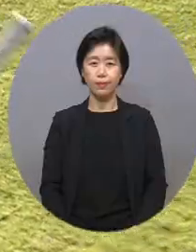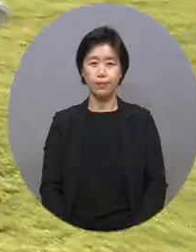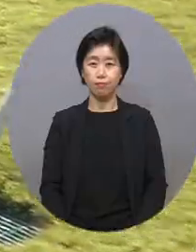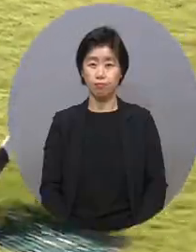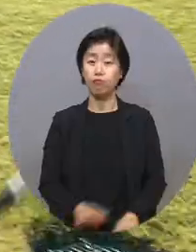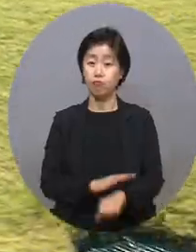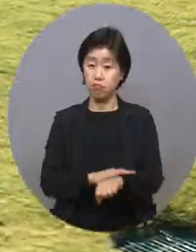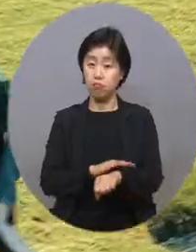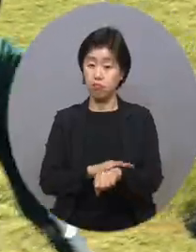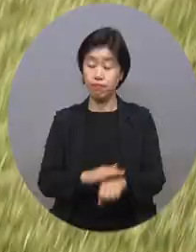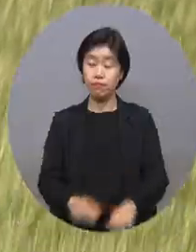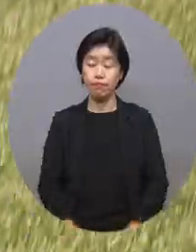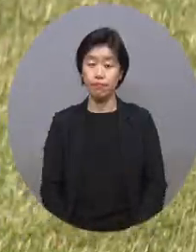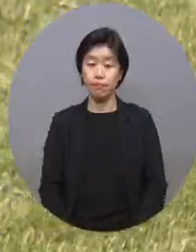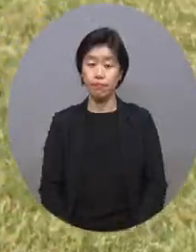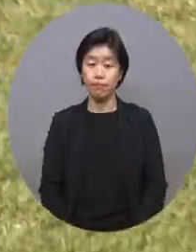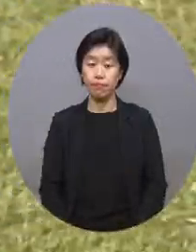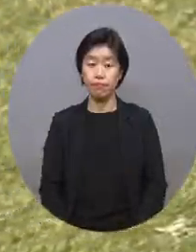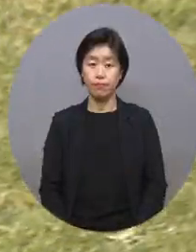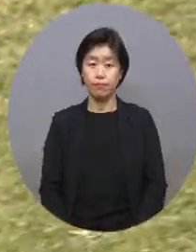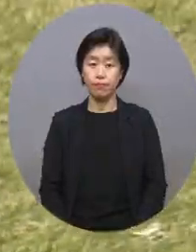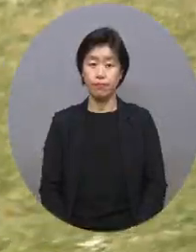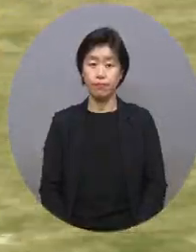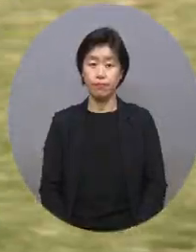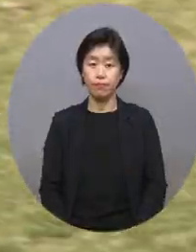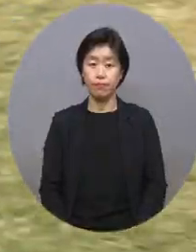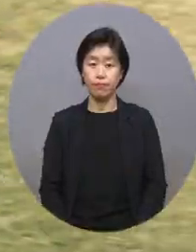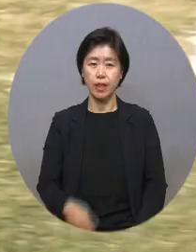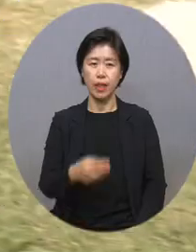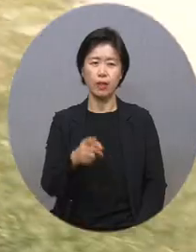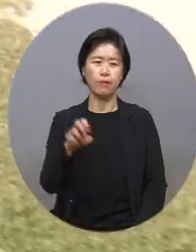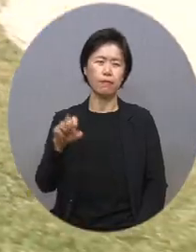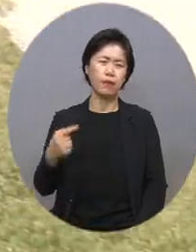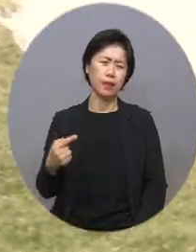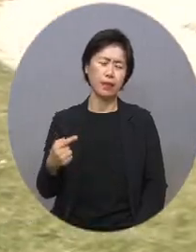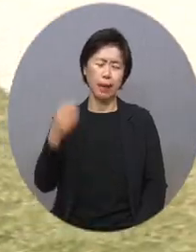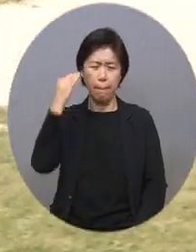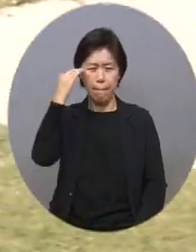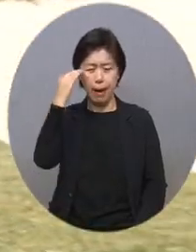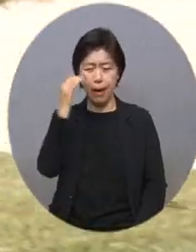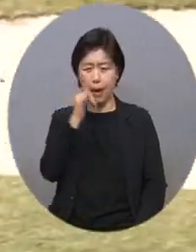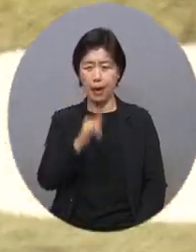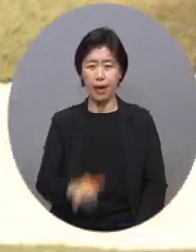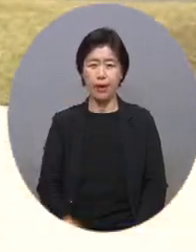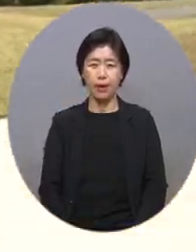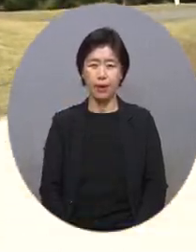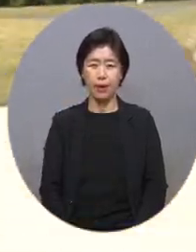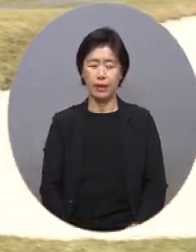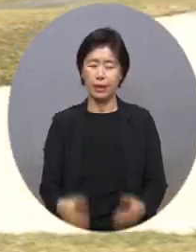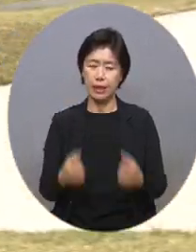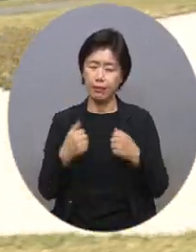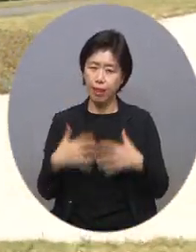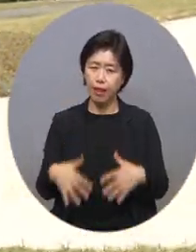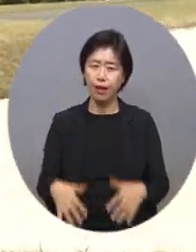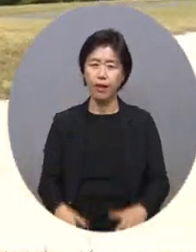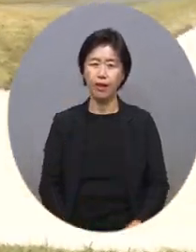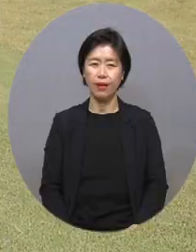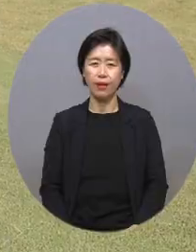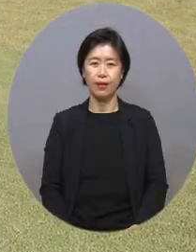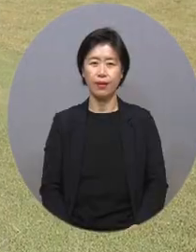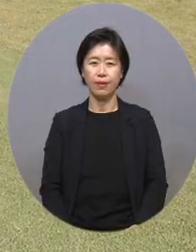나이스 온! 오늘 것 같아요. 이 러프에 걸려서 힘이 딸렸어요.